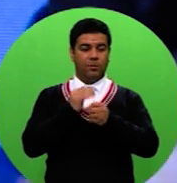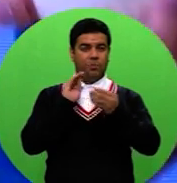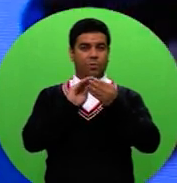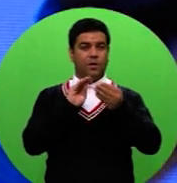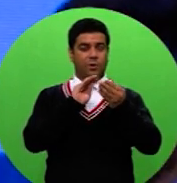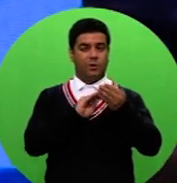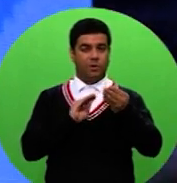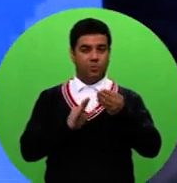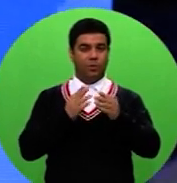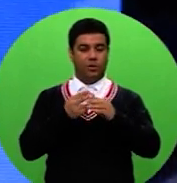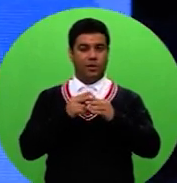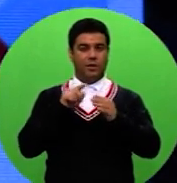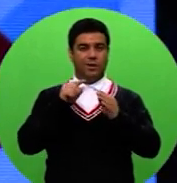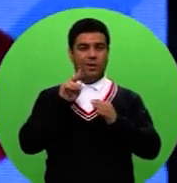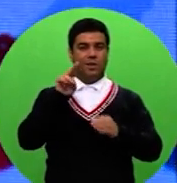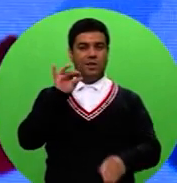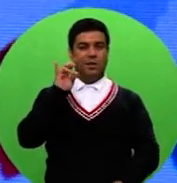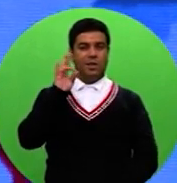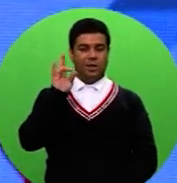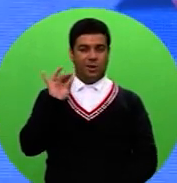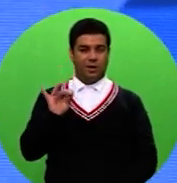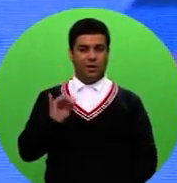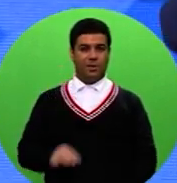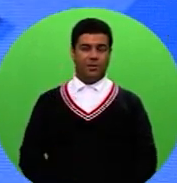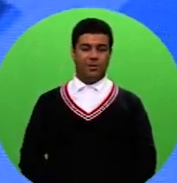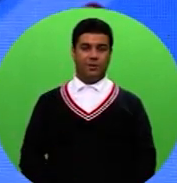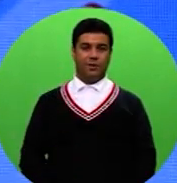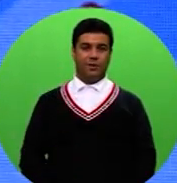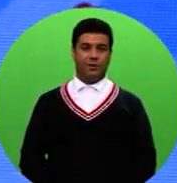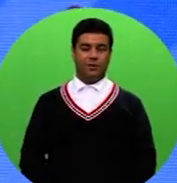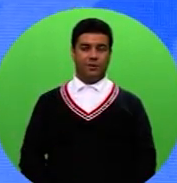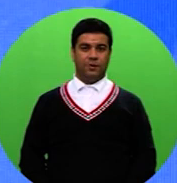мы прислоняем к дыньке. Вот так.